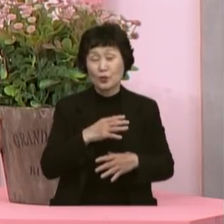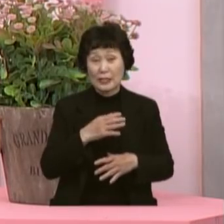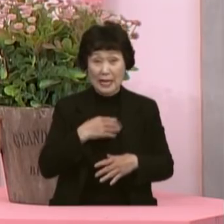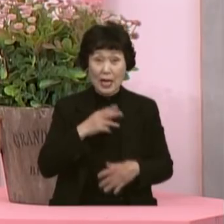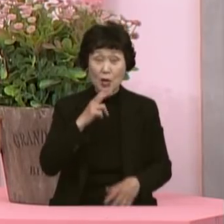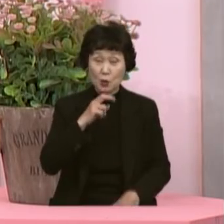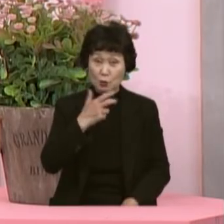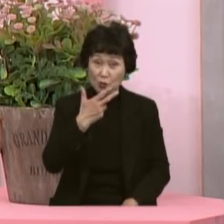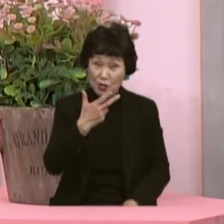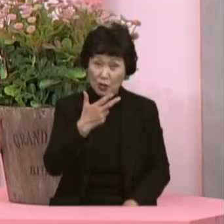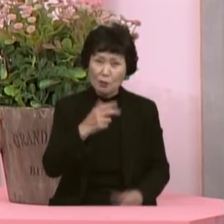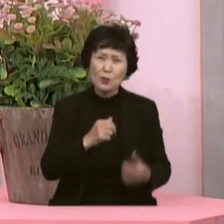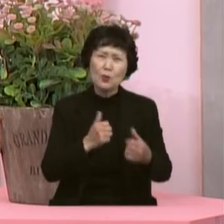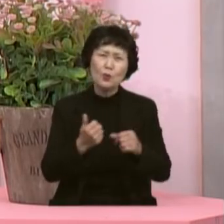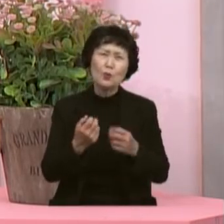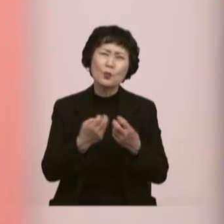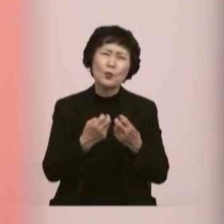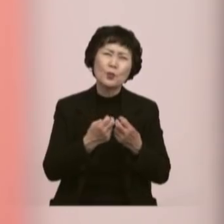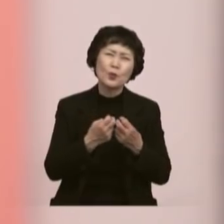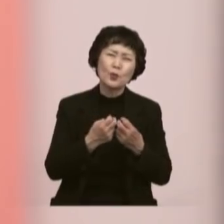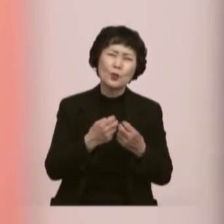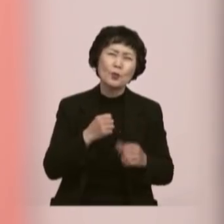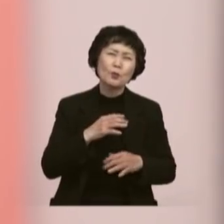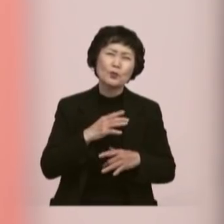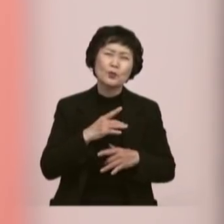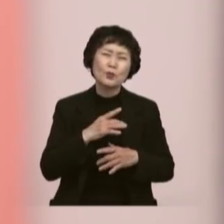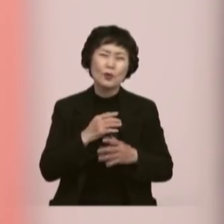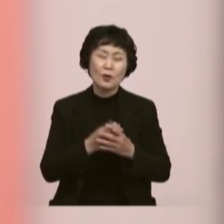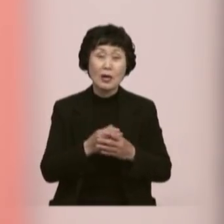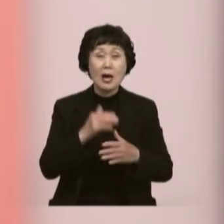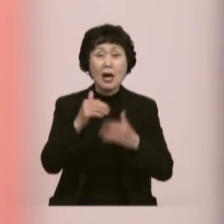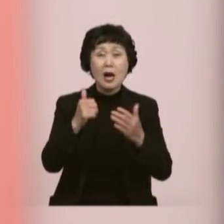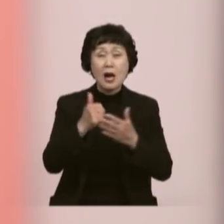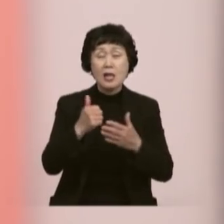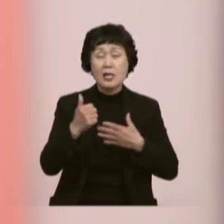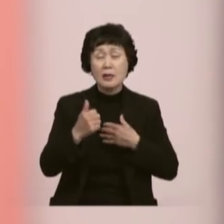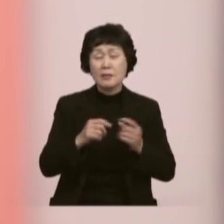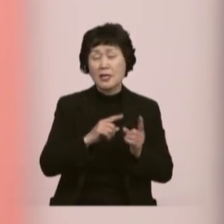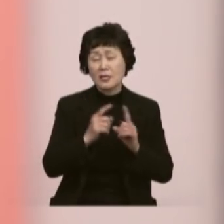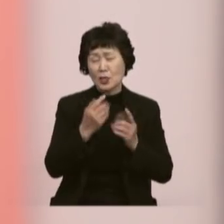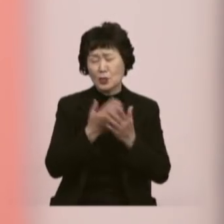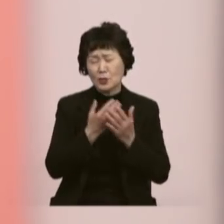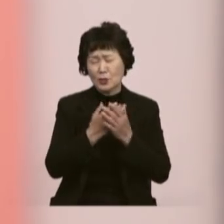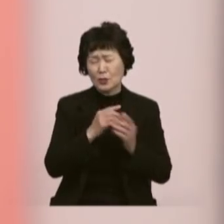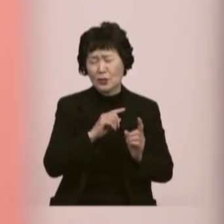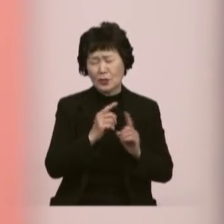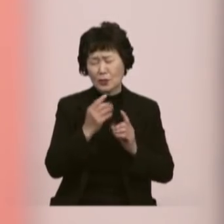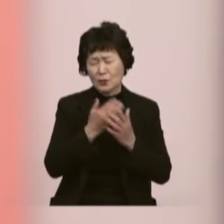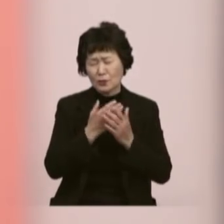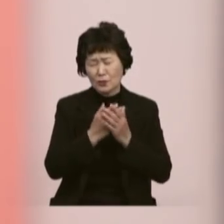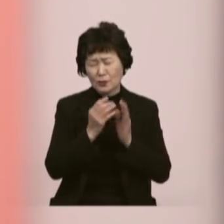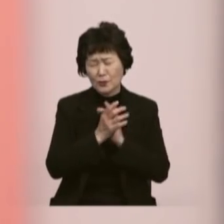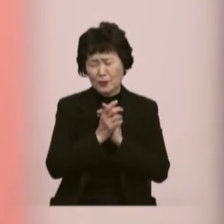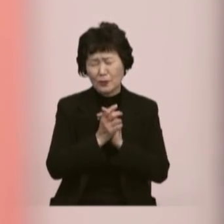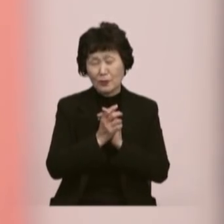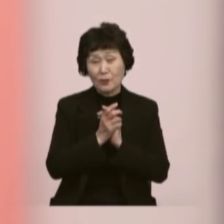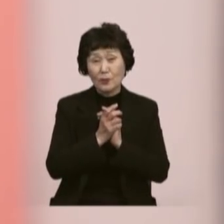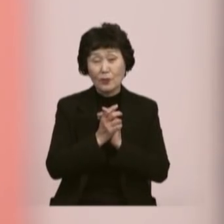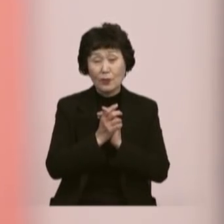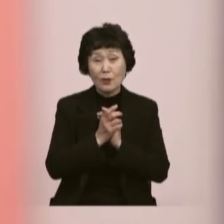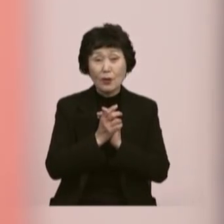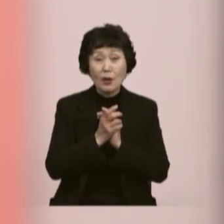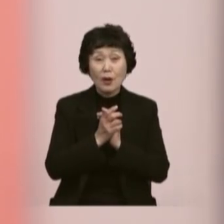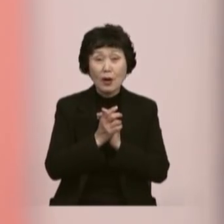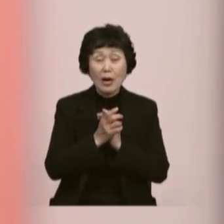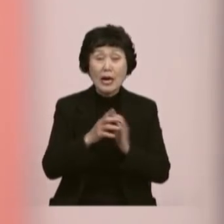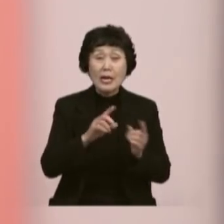하나님 살려주세요. 하나님 막 살려달라는 말이 막 나오는데 막 살고 싶은데 그 말을